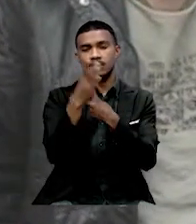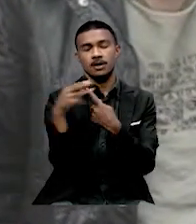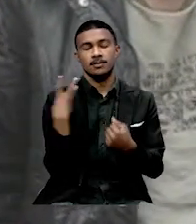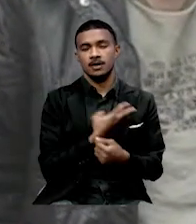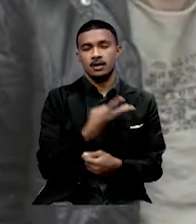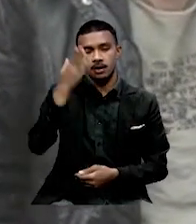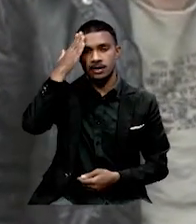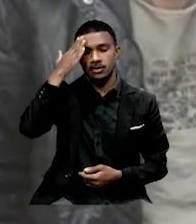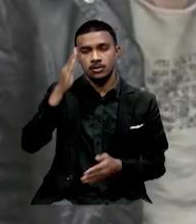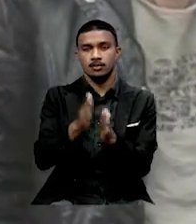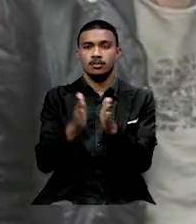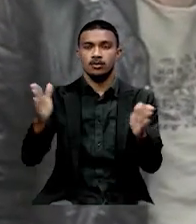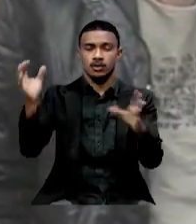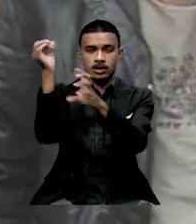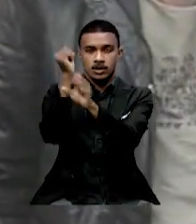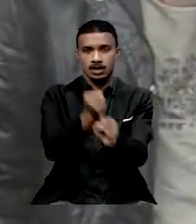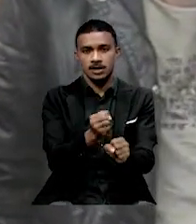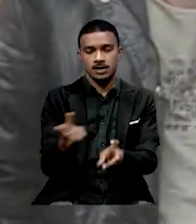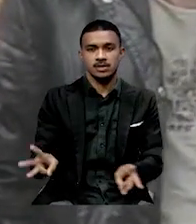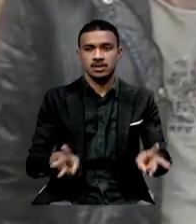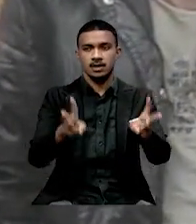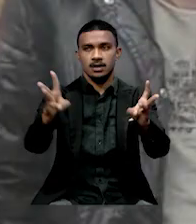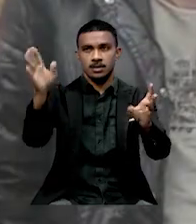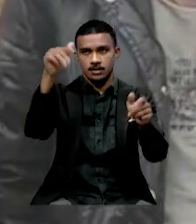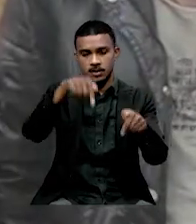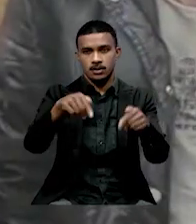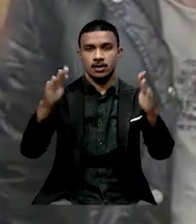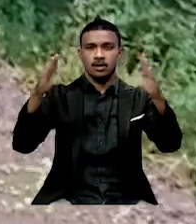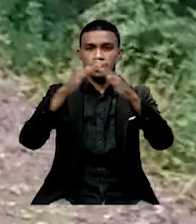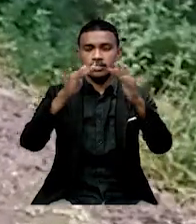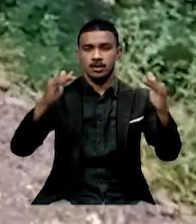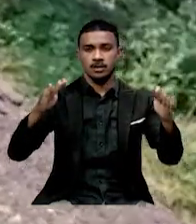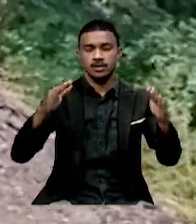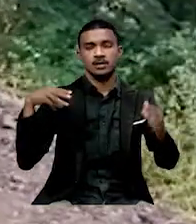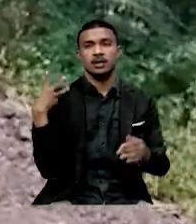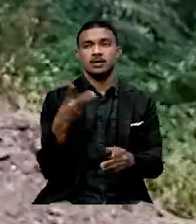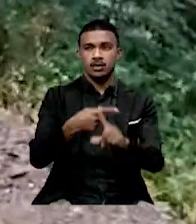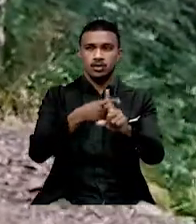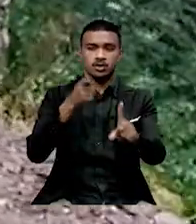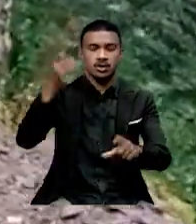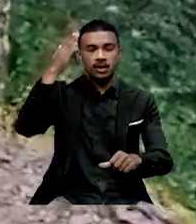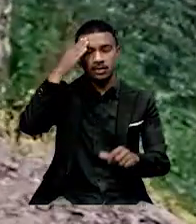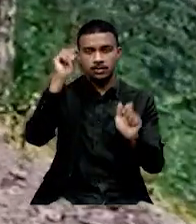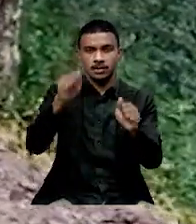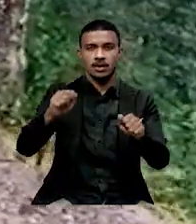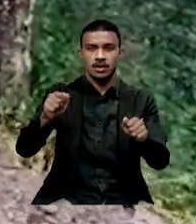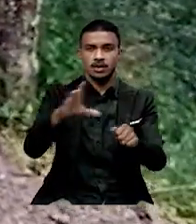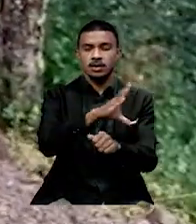ke istrada mato e amine elisen dane baranune leo silisen re bele dada